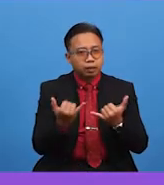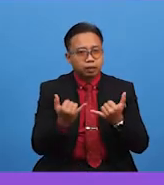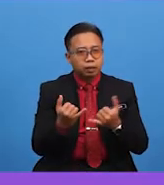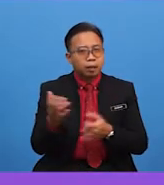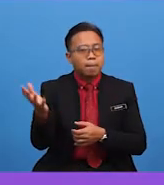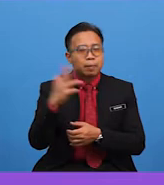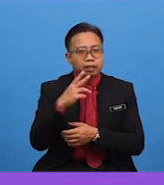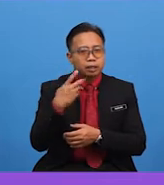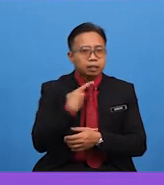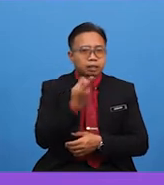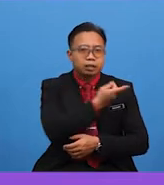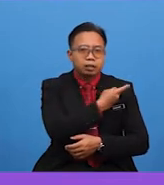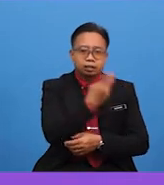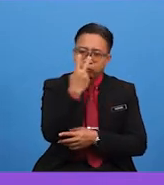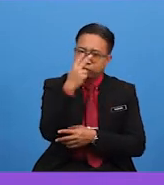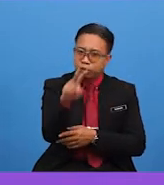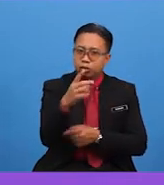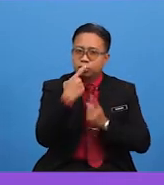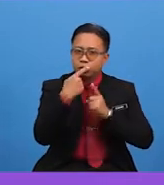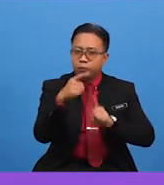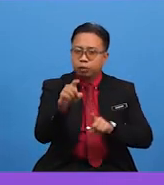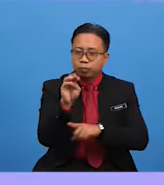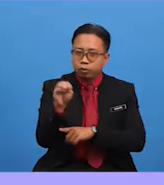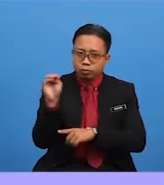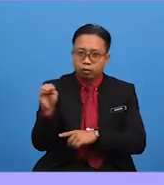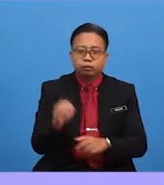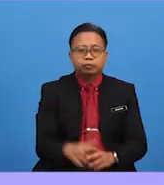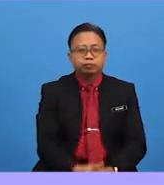Sekarang, mari kita semak jawapan murid-murid.